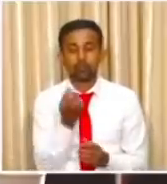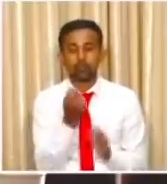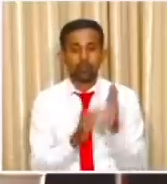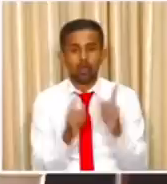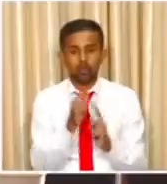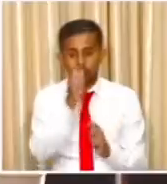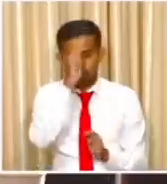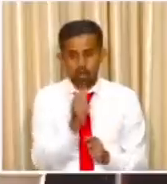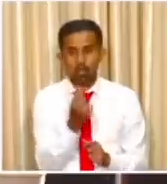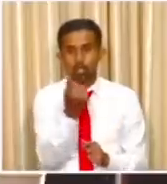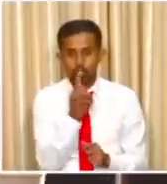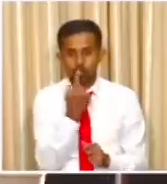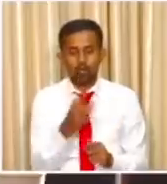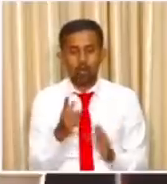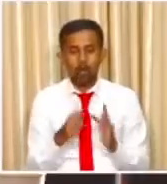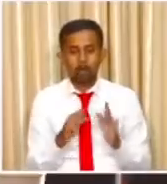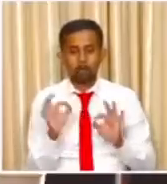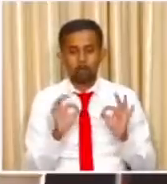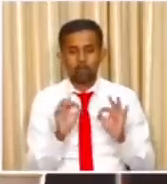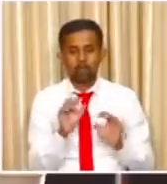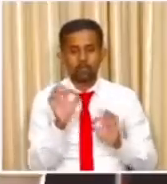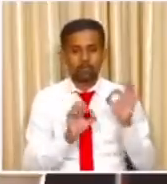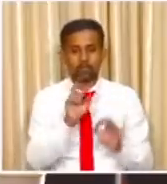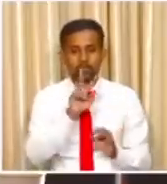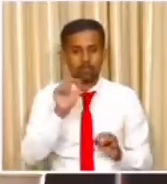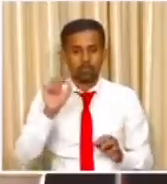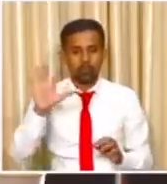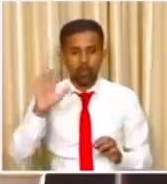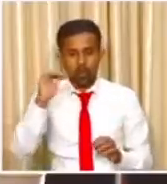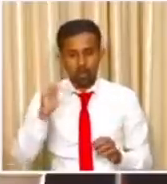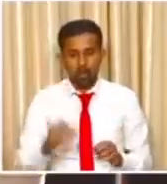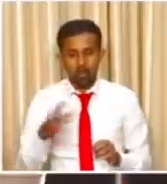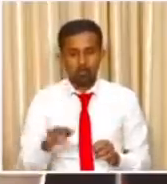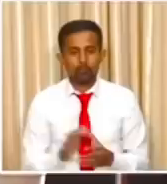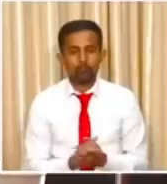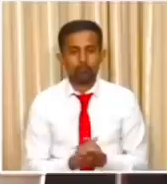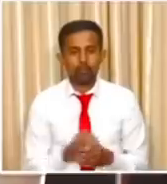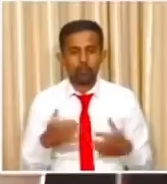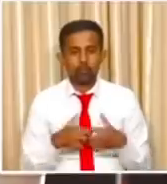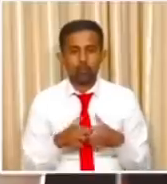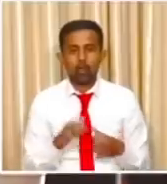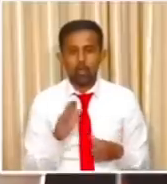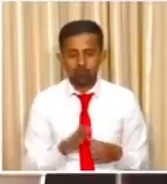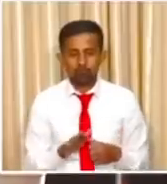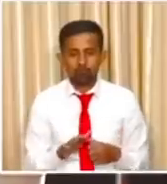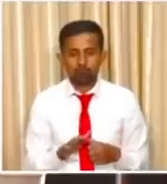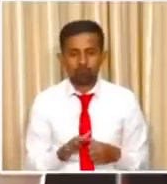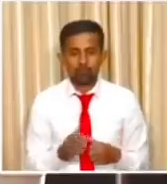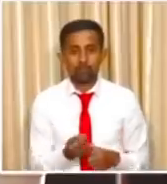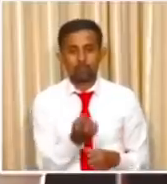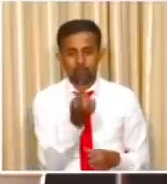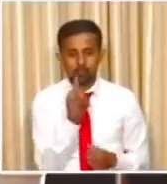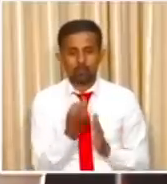අමාත්‍යතුමා විසින් කිව්වා බැංකු පොලිය අනුපාතයේ 0.2 මාර්ගින් පහළ දැම්ම කියලා. හැබැයි එතන ගැටලුවක් තිබෙනවා. ඒ ඉදිරිපත්